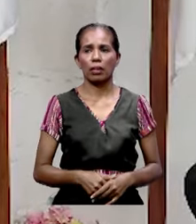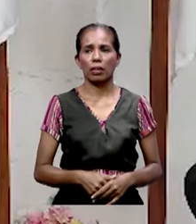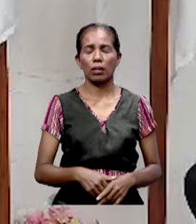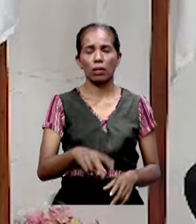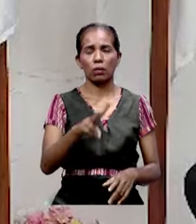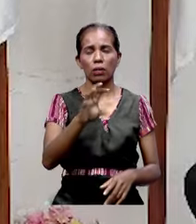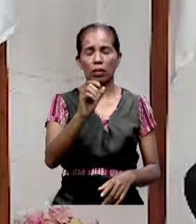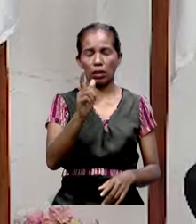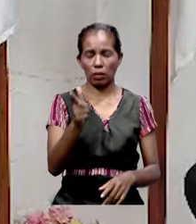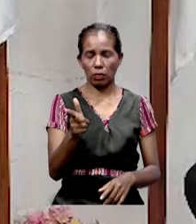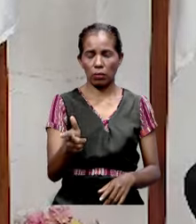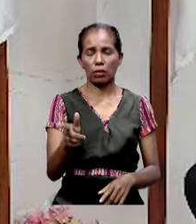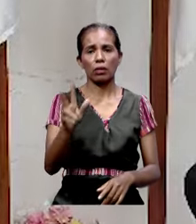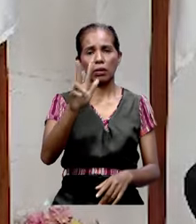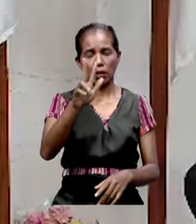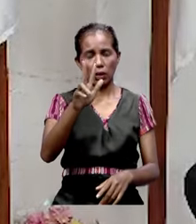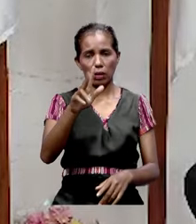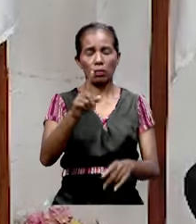2023. Fulan Anesam,